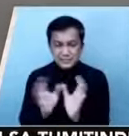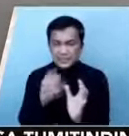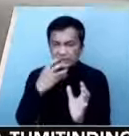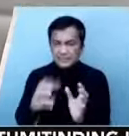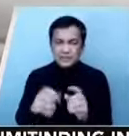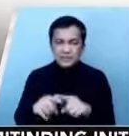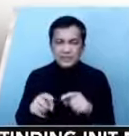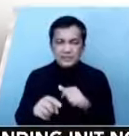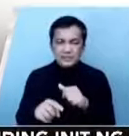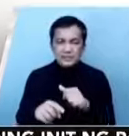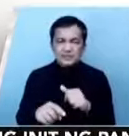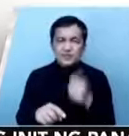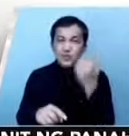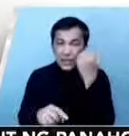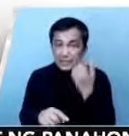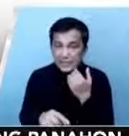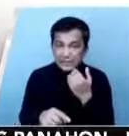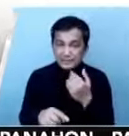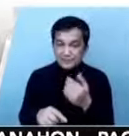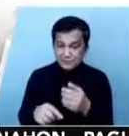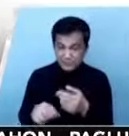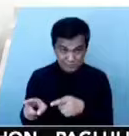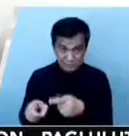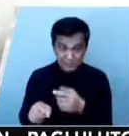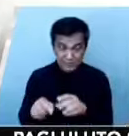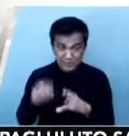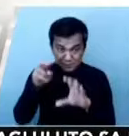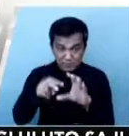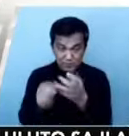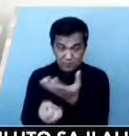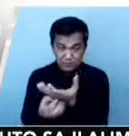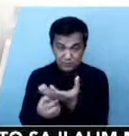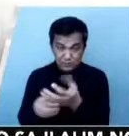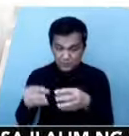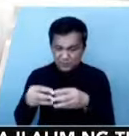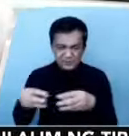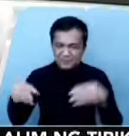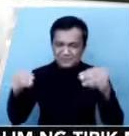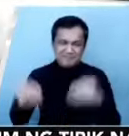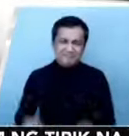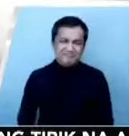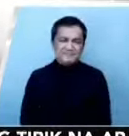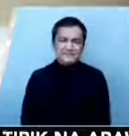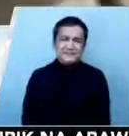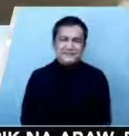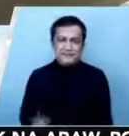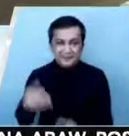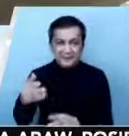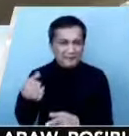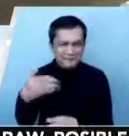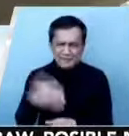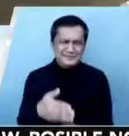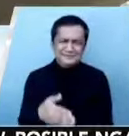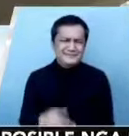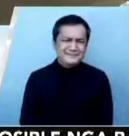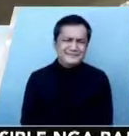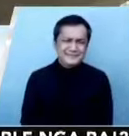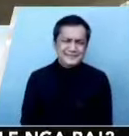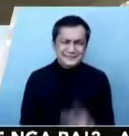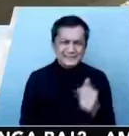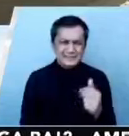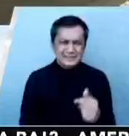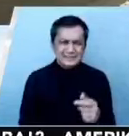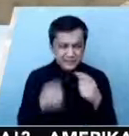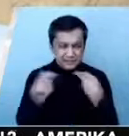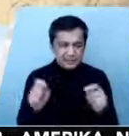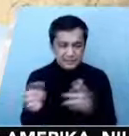para halimbawa doon sa video maluto yung hotdog. Hindi po. At isda. At isda. Sinubukan din ito ng isa pa